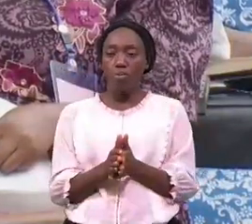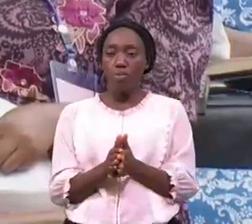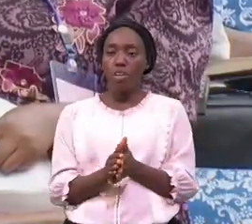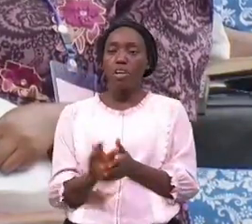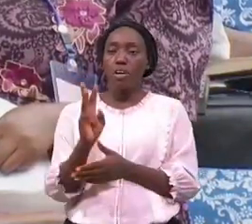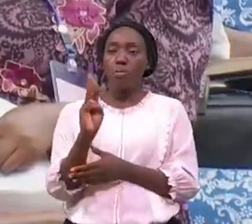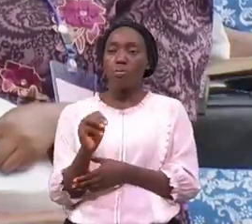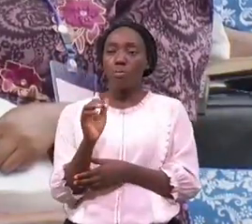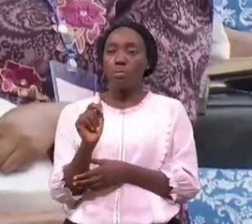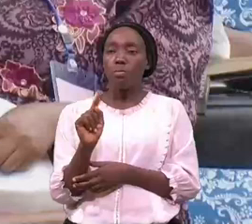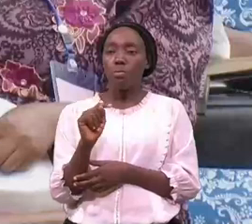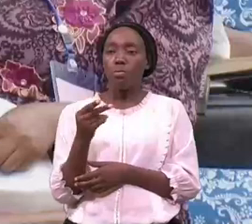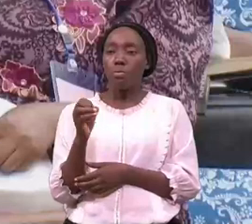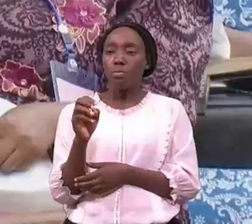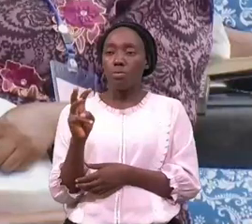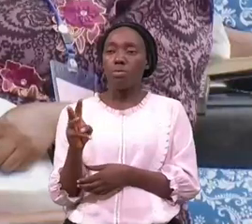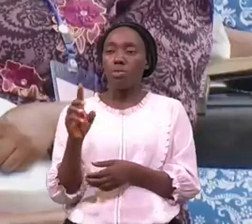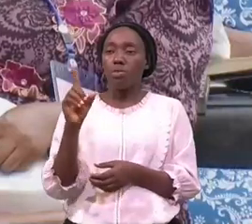En Matthieu 28, 18.